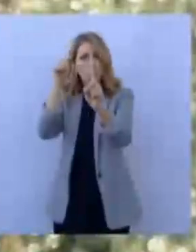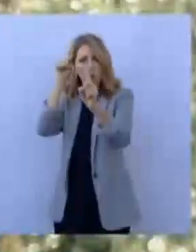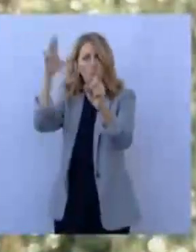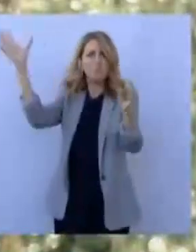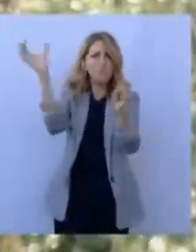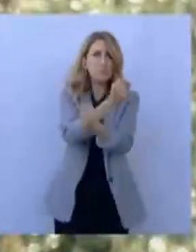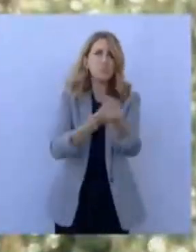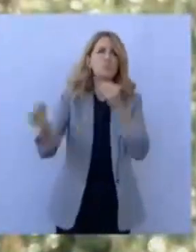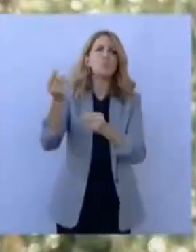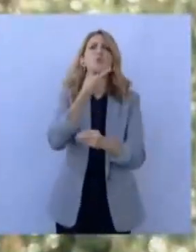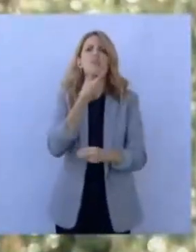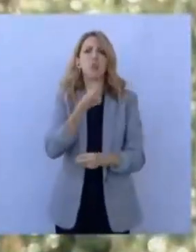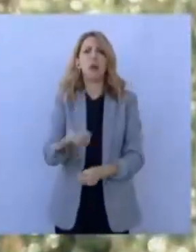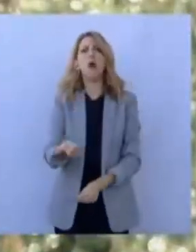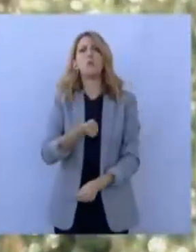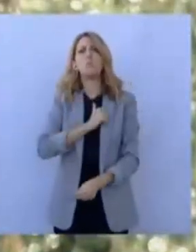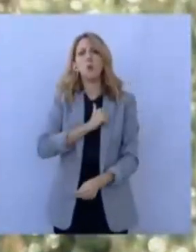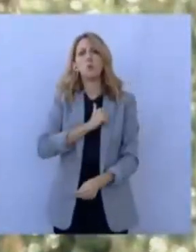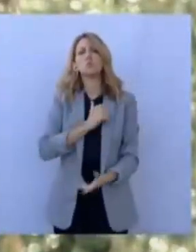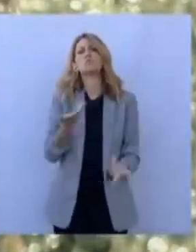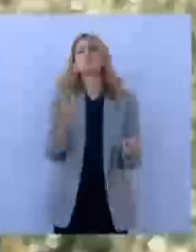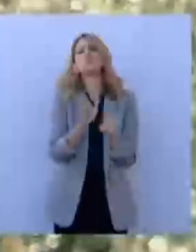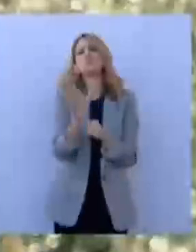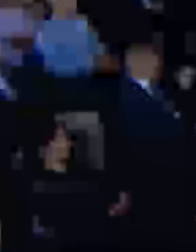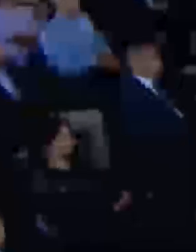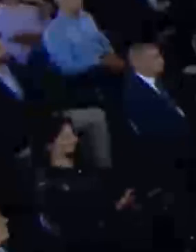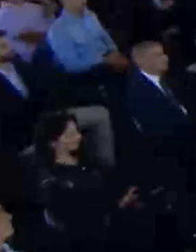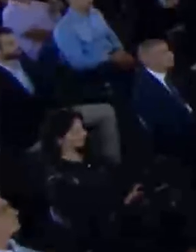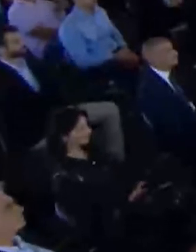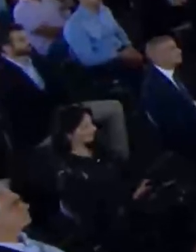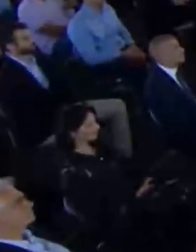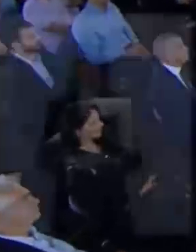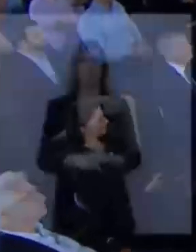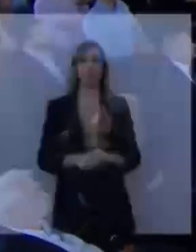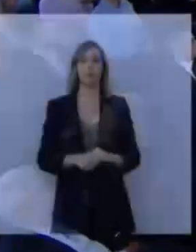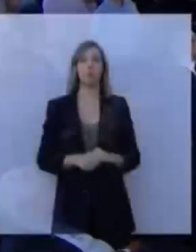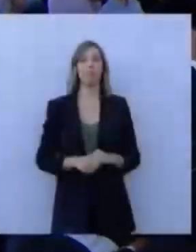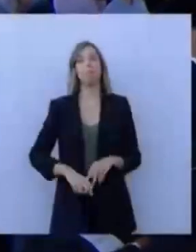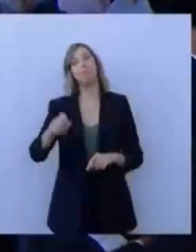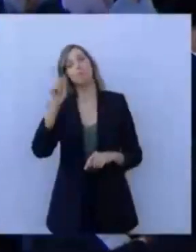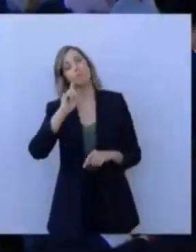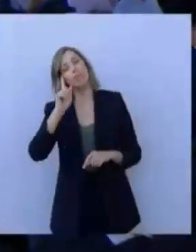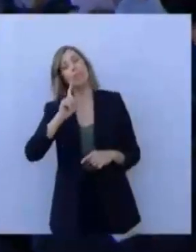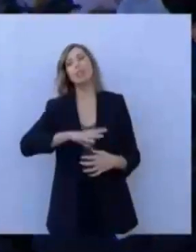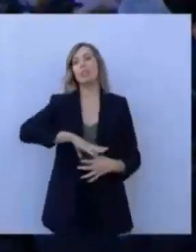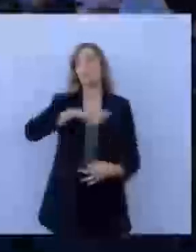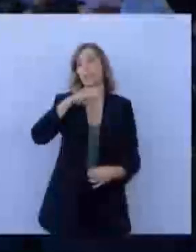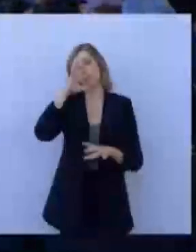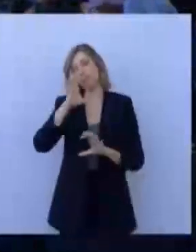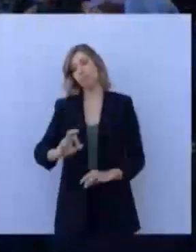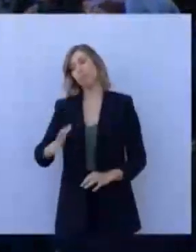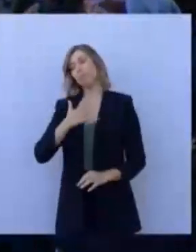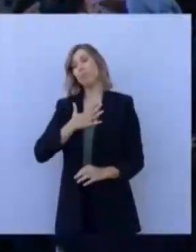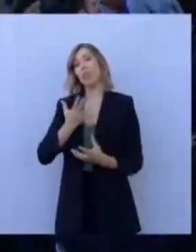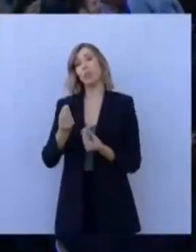stand by one another, the journey seems so much shorter. Θερμά ευχαριστώ θερμά την Google, αγαπητή Peggy, για